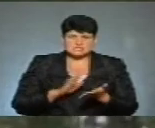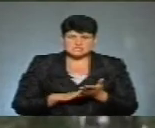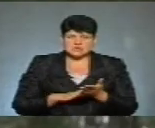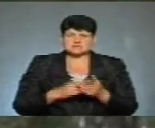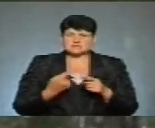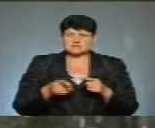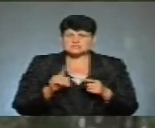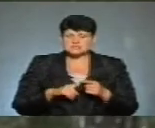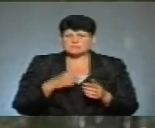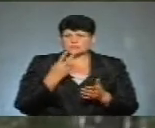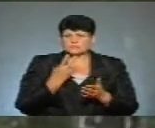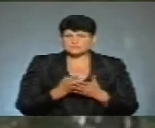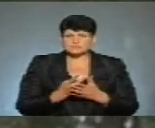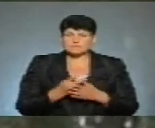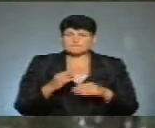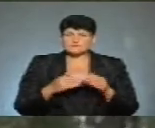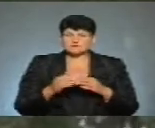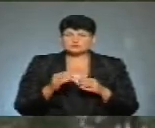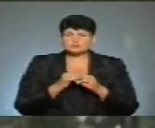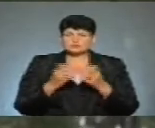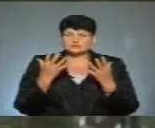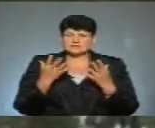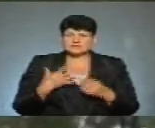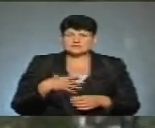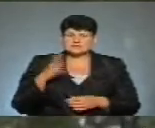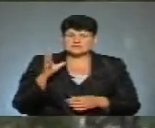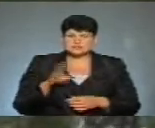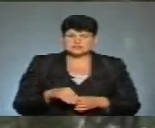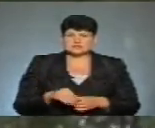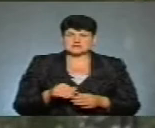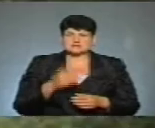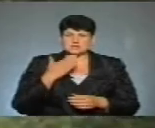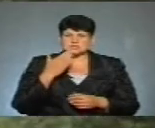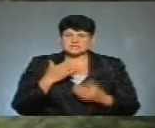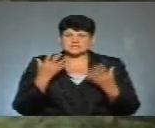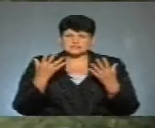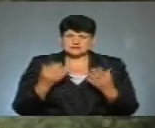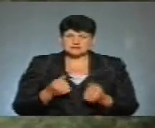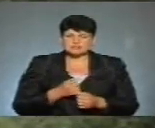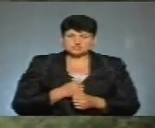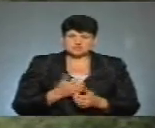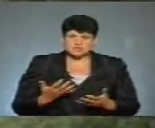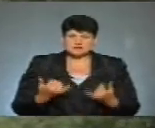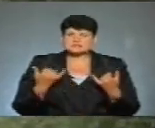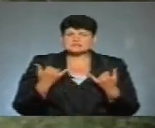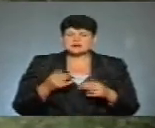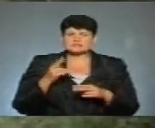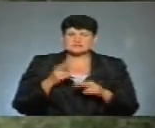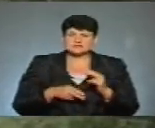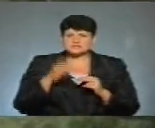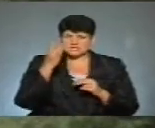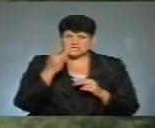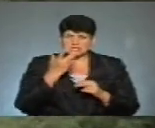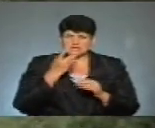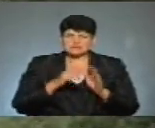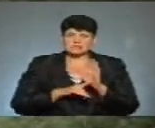Це проявляється практично щоденній летальності, на жаль, за останні дні. Зараз, в кінці літа, на